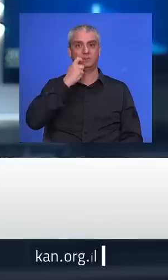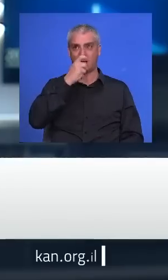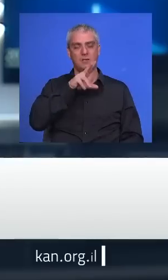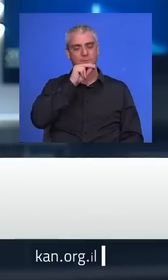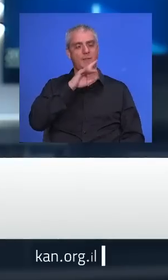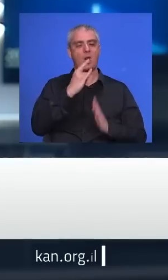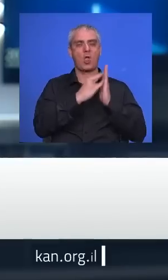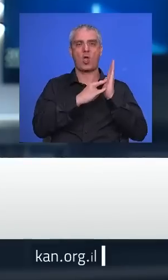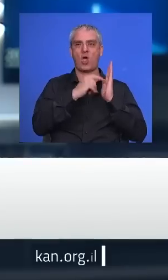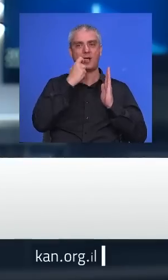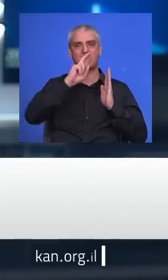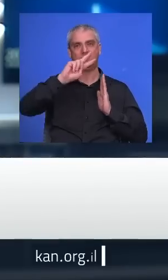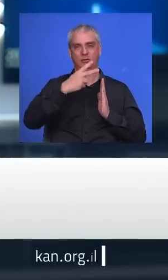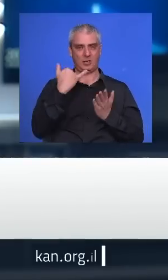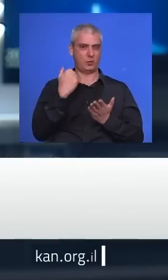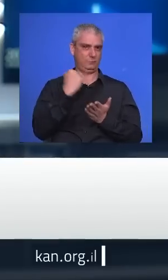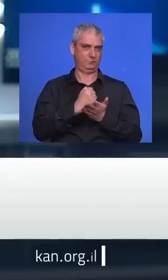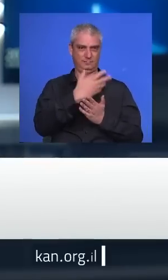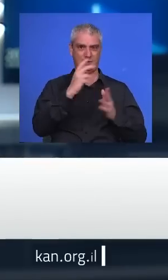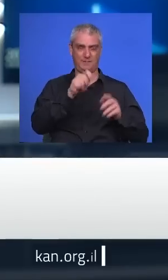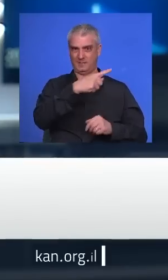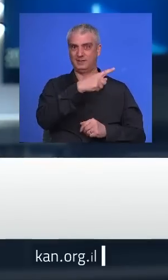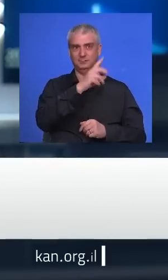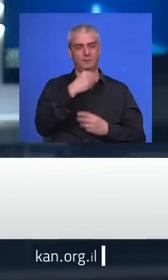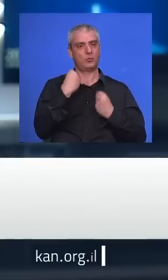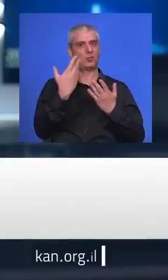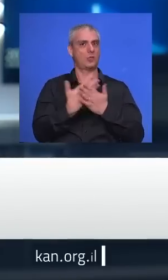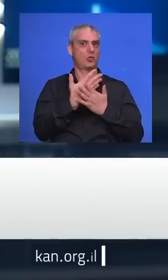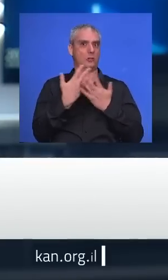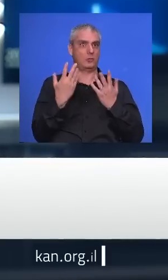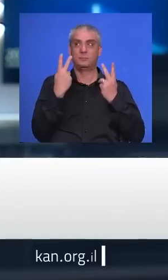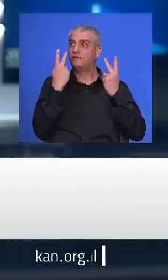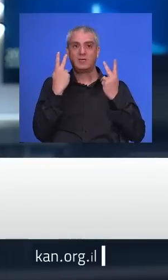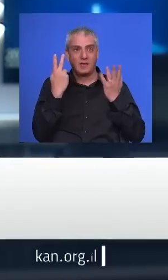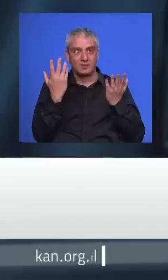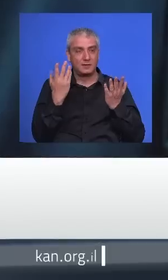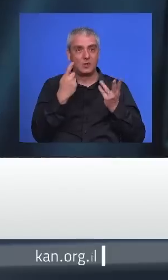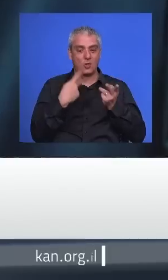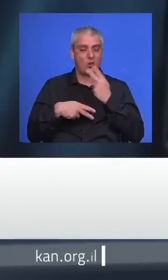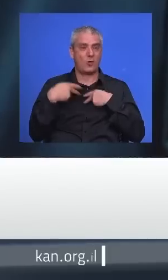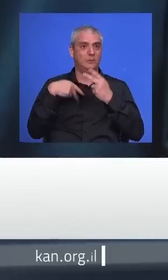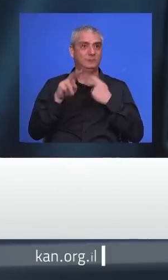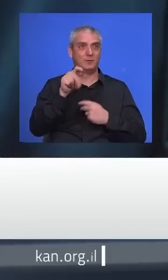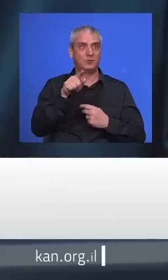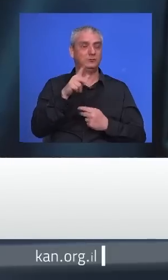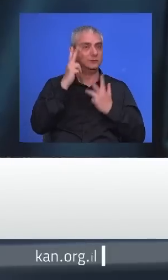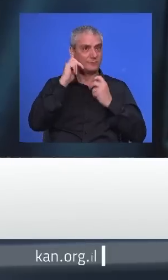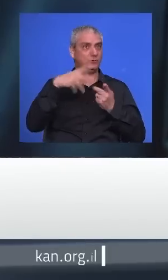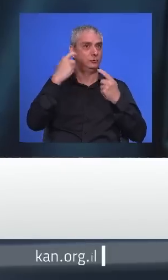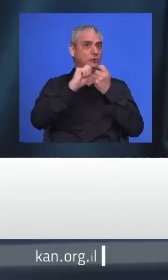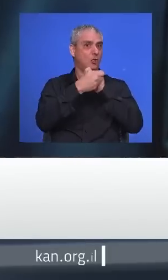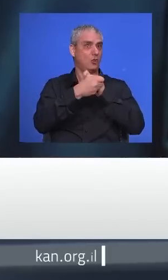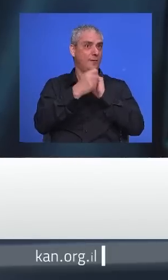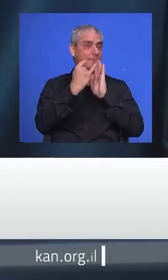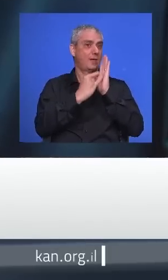דרעי 2 שקודם היום בכנסת. הוא גם מספק הרבה מאוד כותרות, והעיקרית בהן, איילה, חוזרים עלייך בעניין הזה, שצפויים שינויים